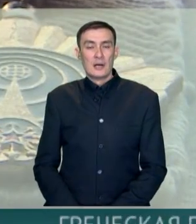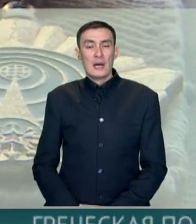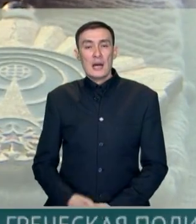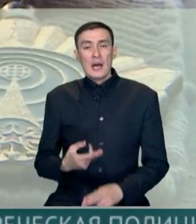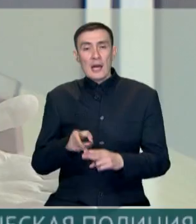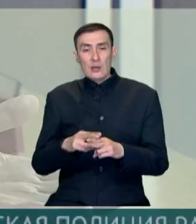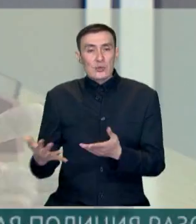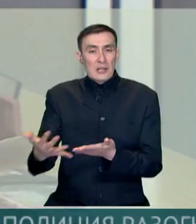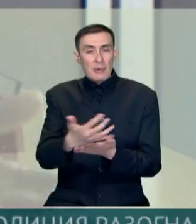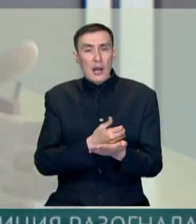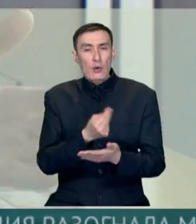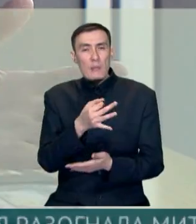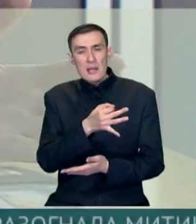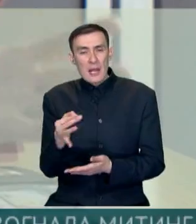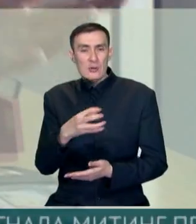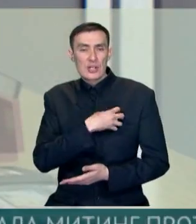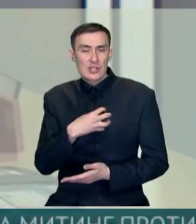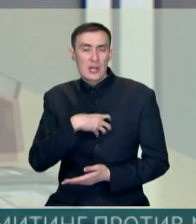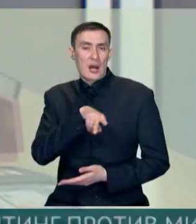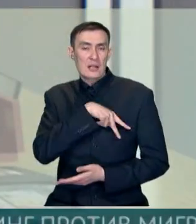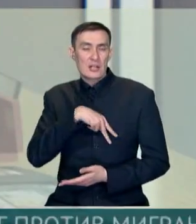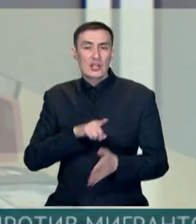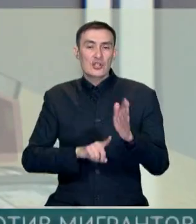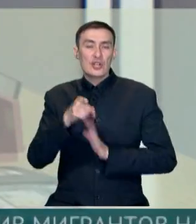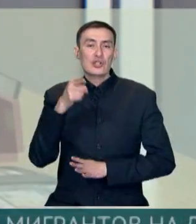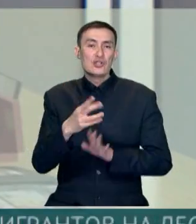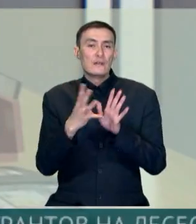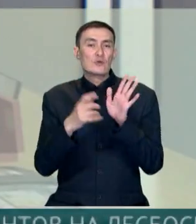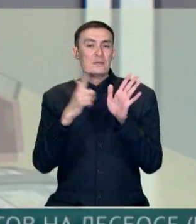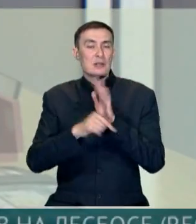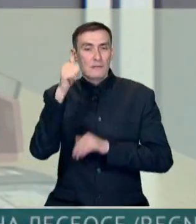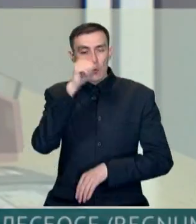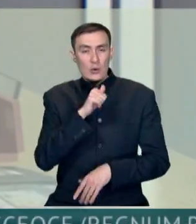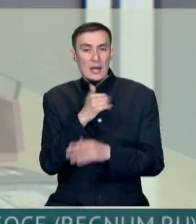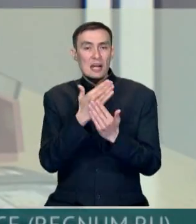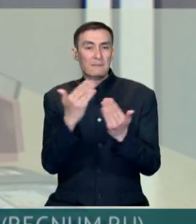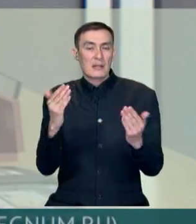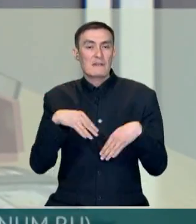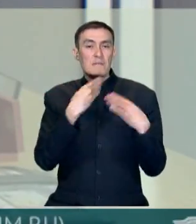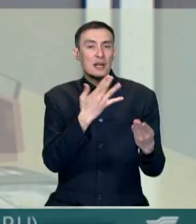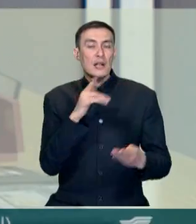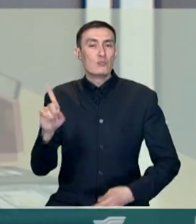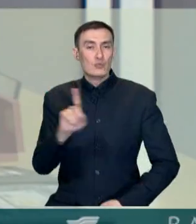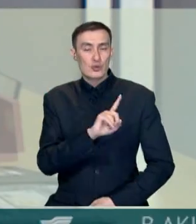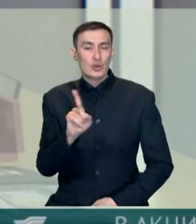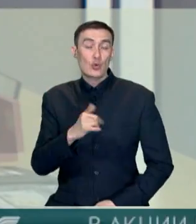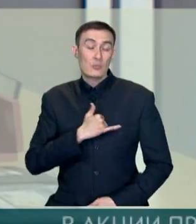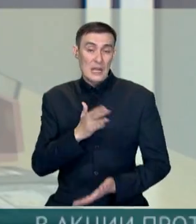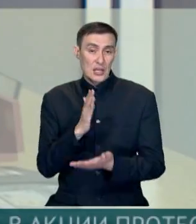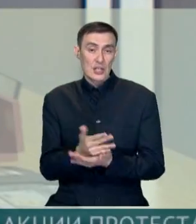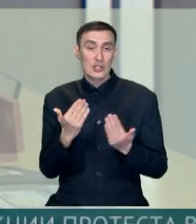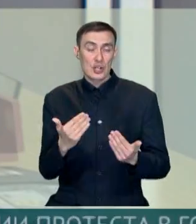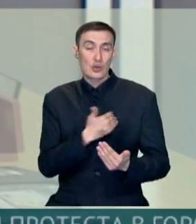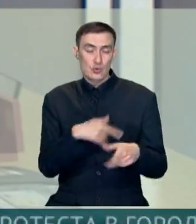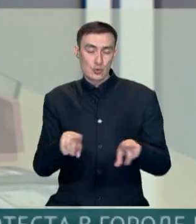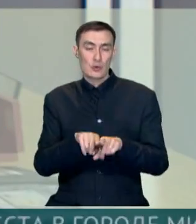Я коллекционирую монеты, значки, ордена с 1970 года. Часть экспонатов уже передал в музей. Те, что есть у меня сейчас,